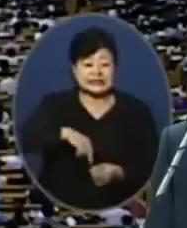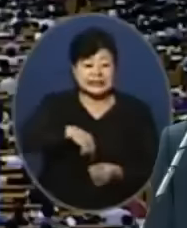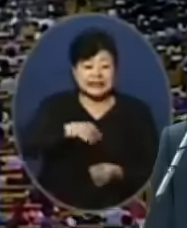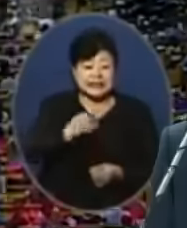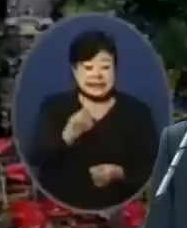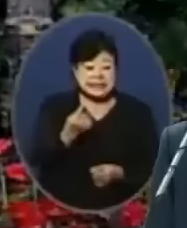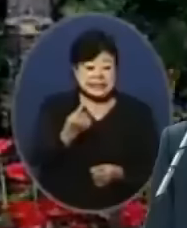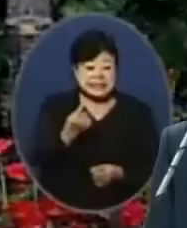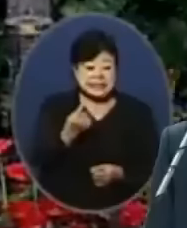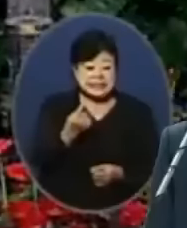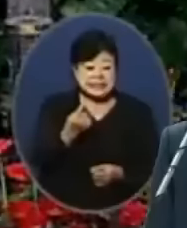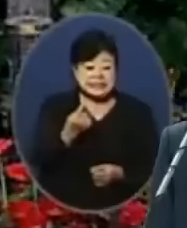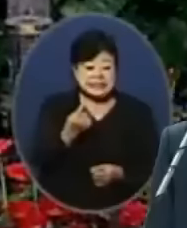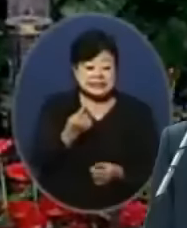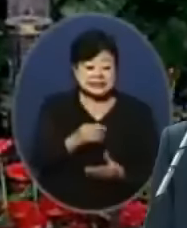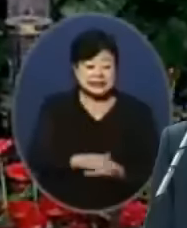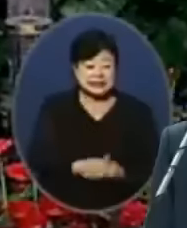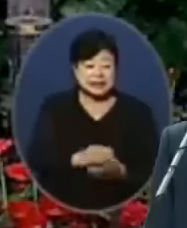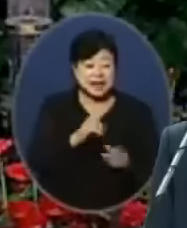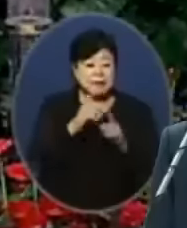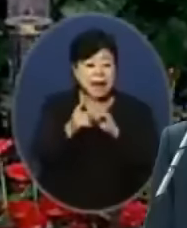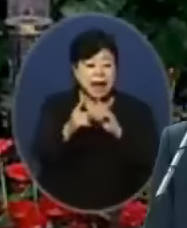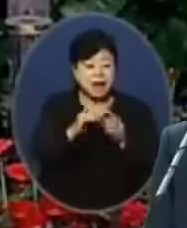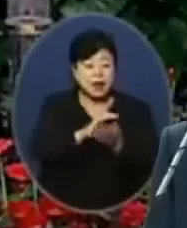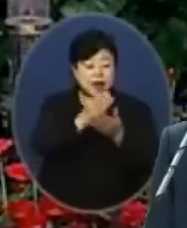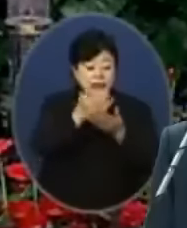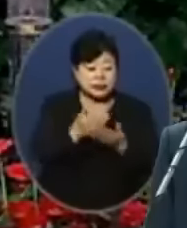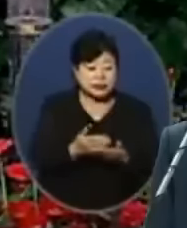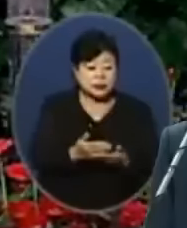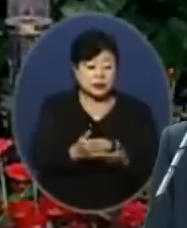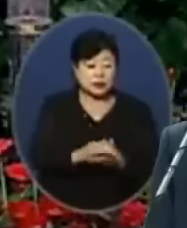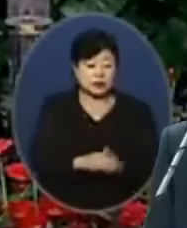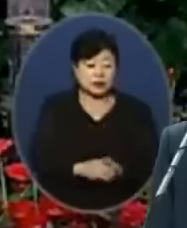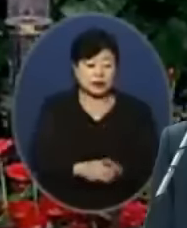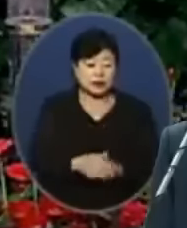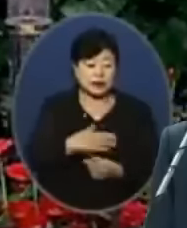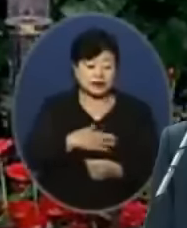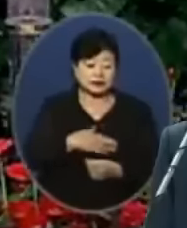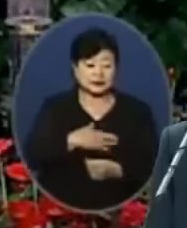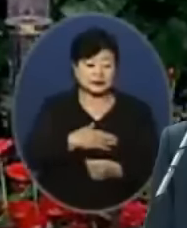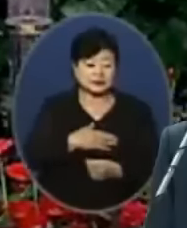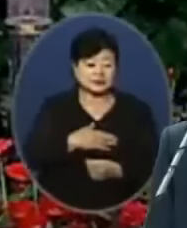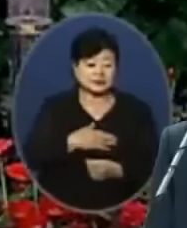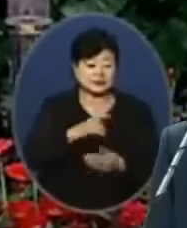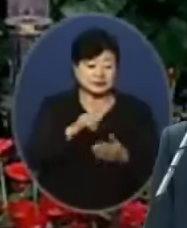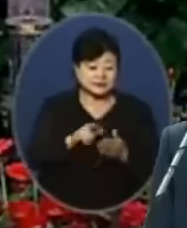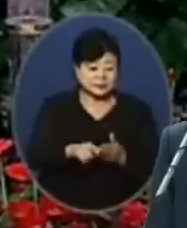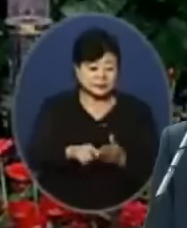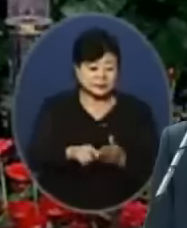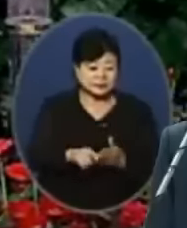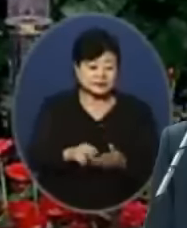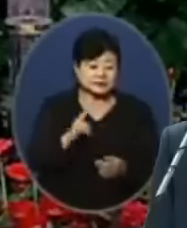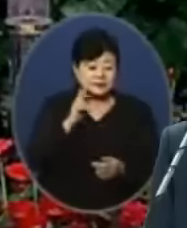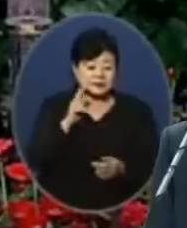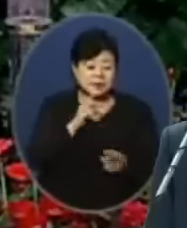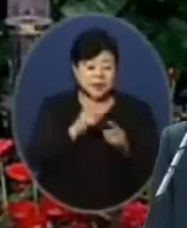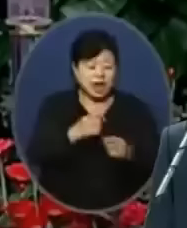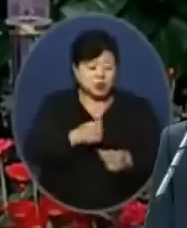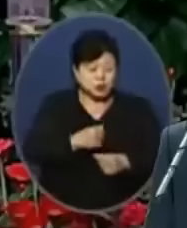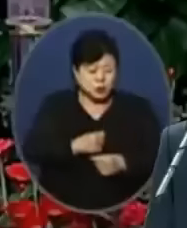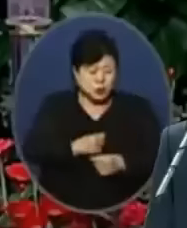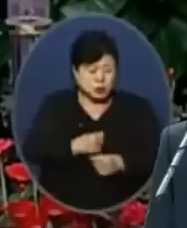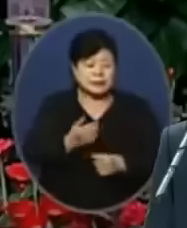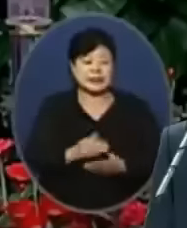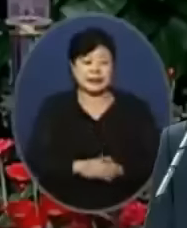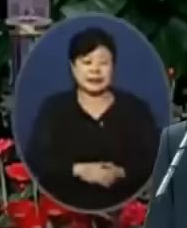자기라는 세계를 말로써 변화시키고 창조한다는 것을 알 때 굉장히 말을 조심해서 해야